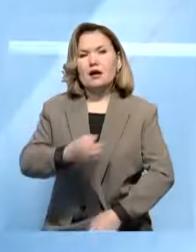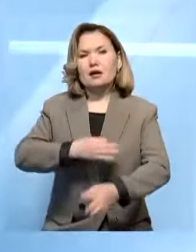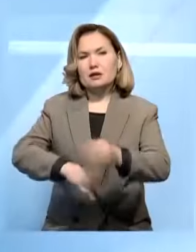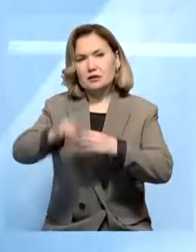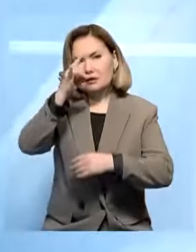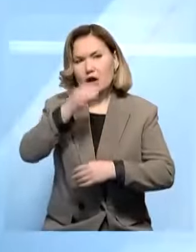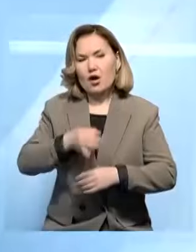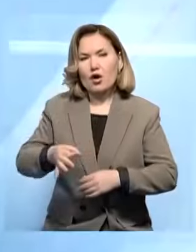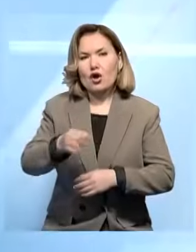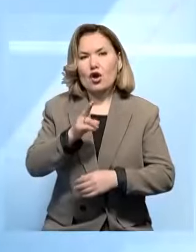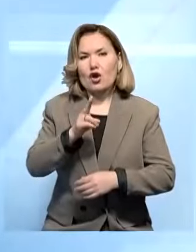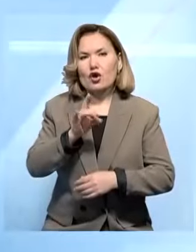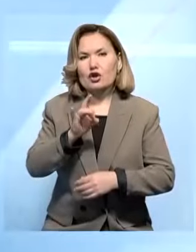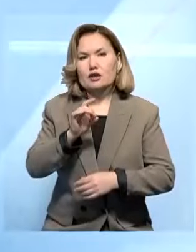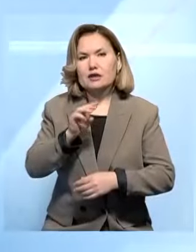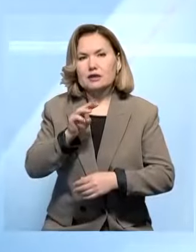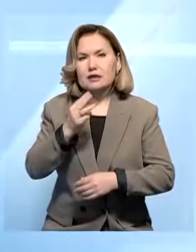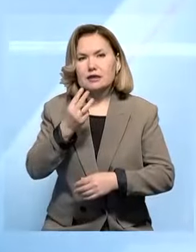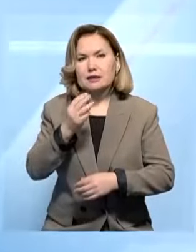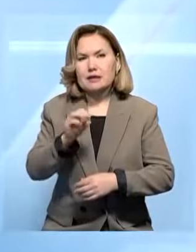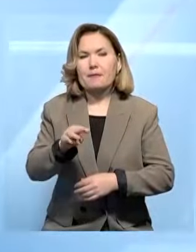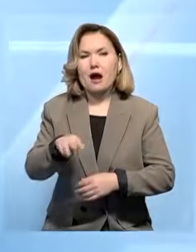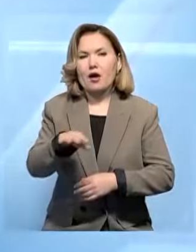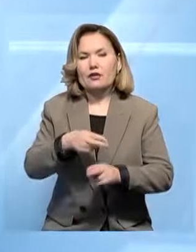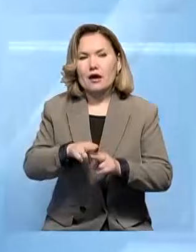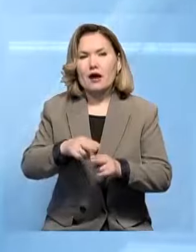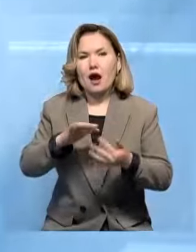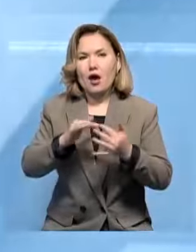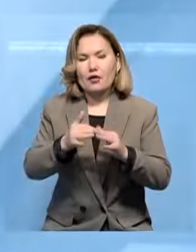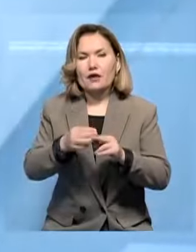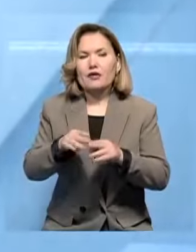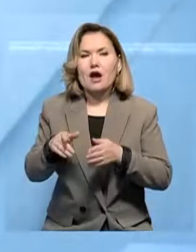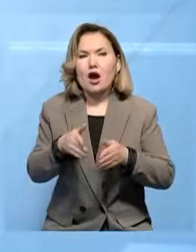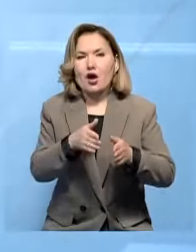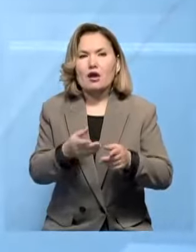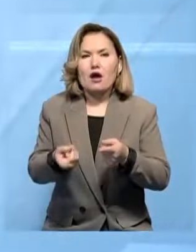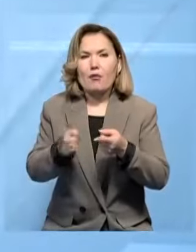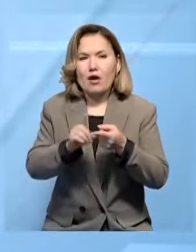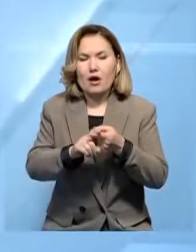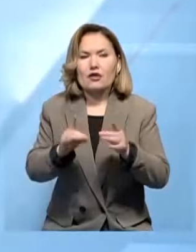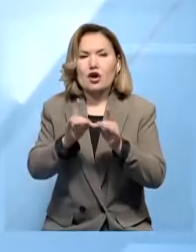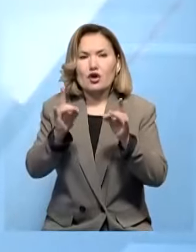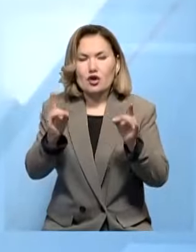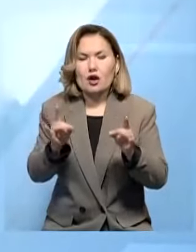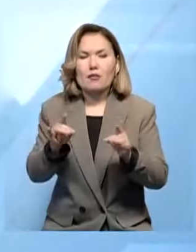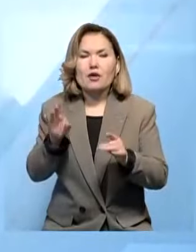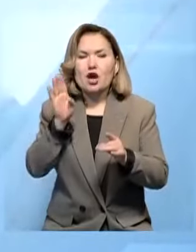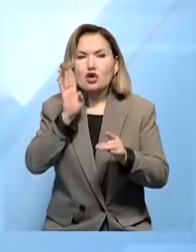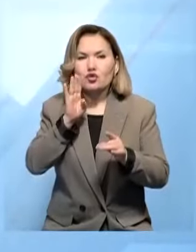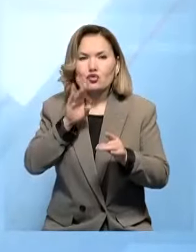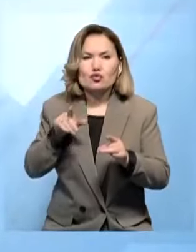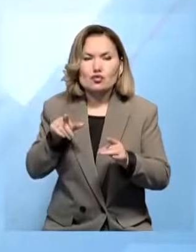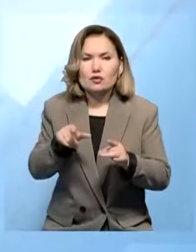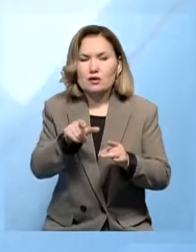Шығыс Қазақстан облысы Күршім ауданында бүтін бір ауылда аудан орталығымен байланыстырып тұрған көпір мен жолда қарғын су шайып